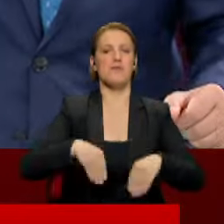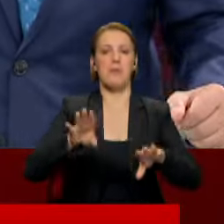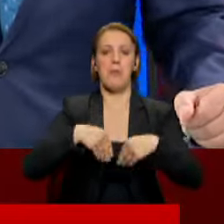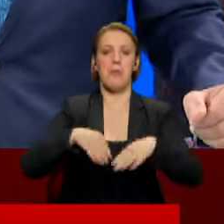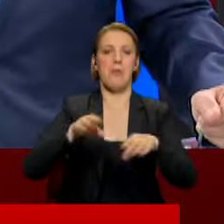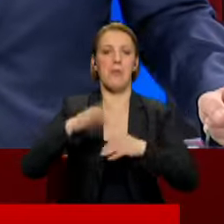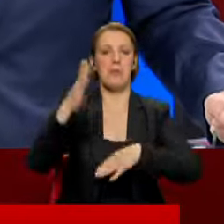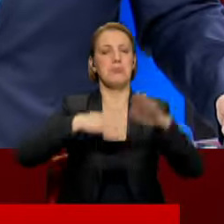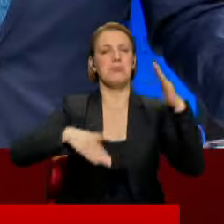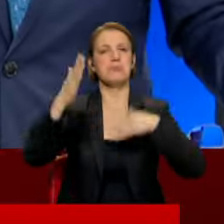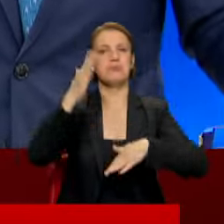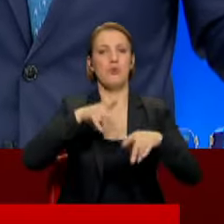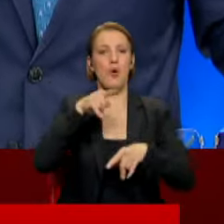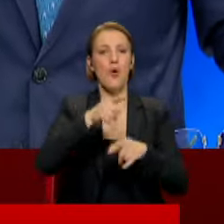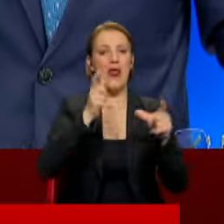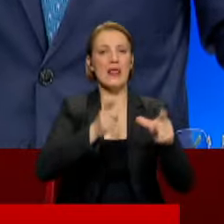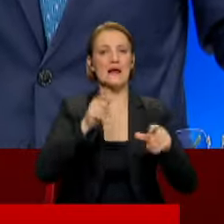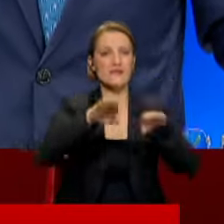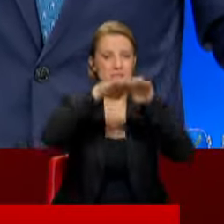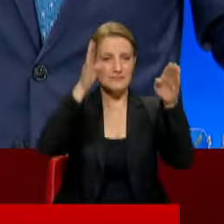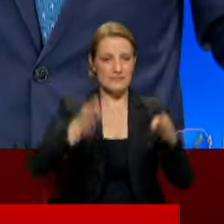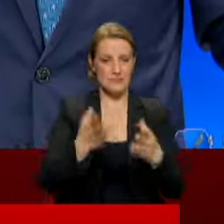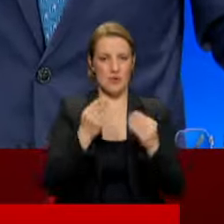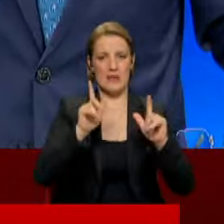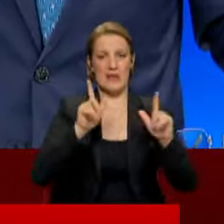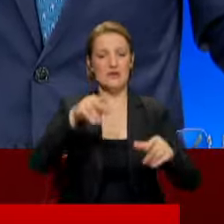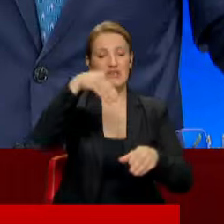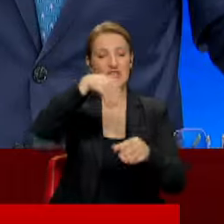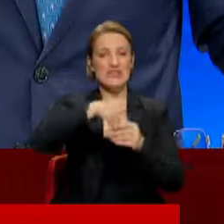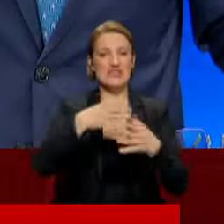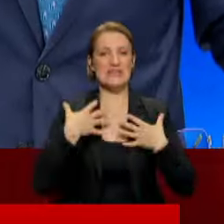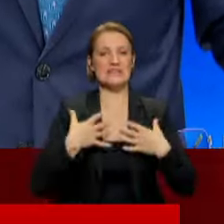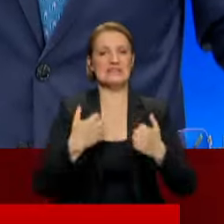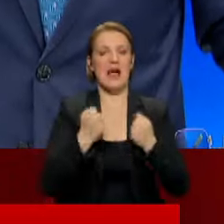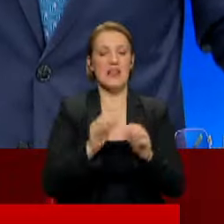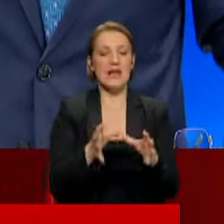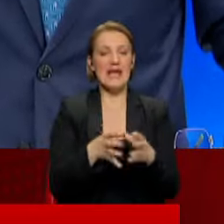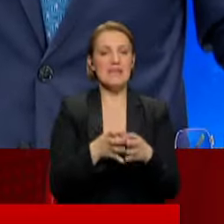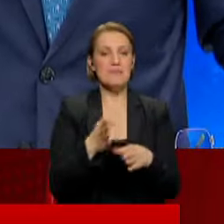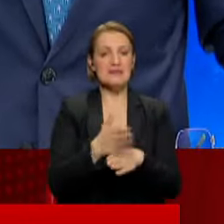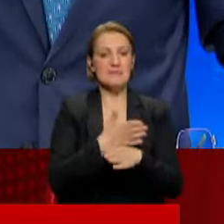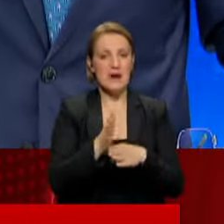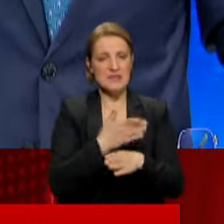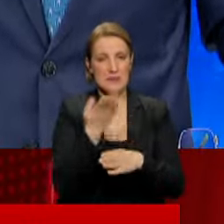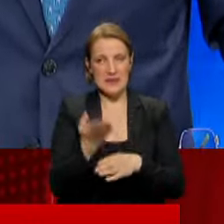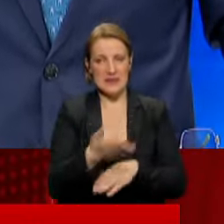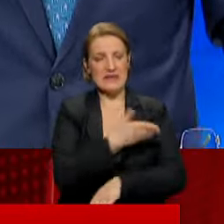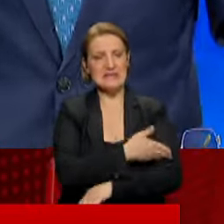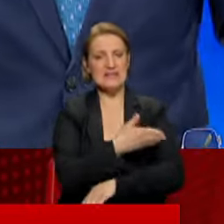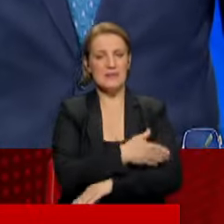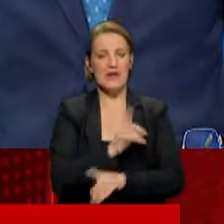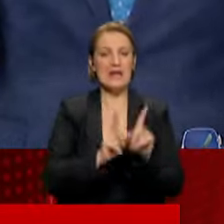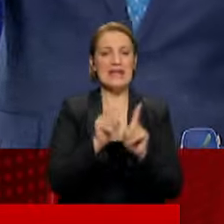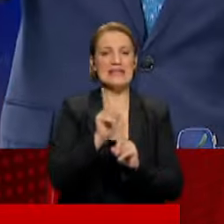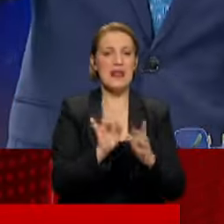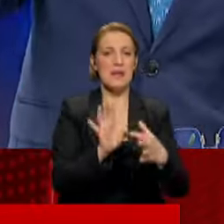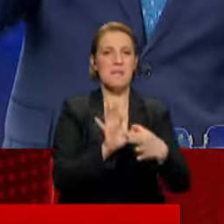oralarda konteynerlerin olması lazım onların içinde sağlık ekiplerinin hizmetlerinin internet